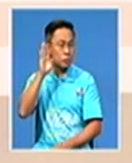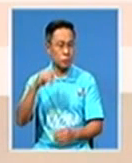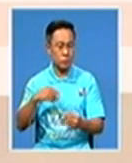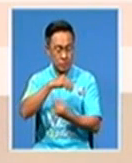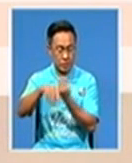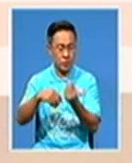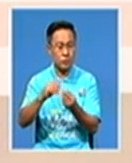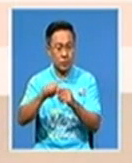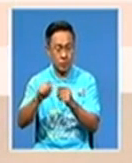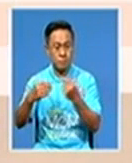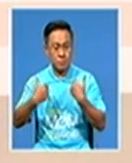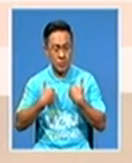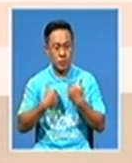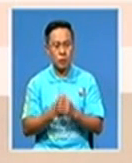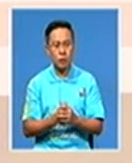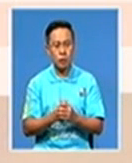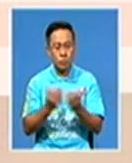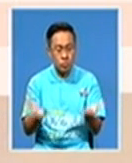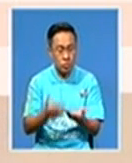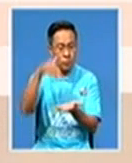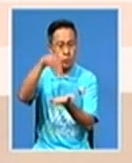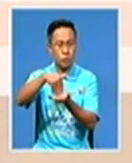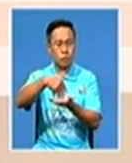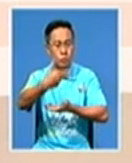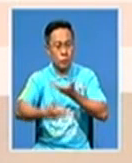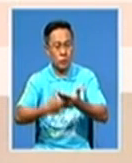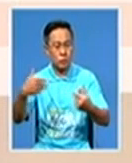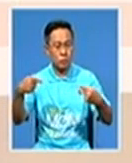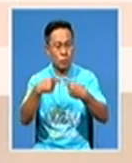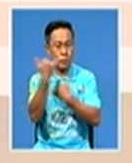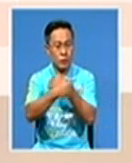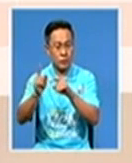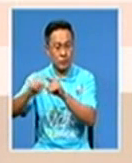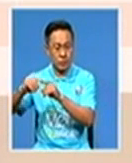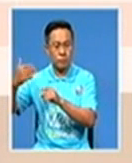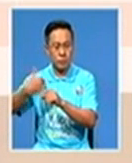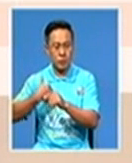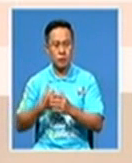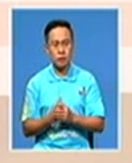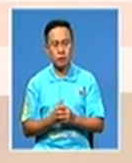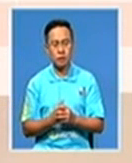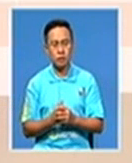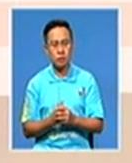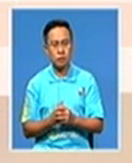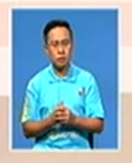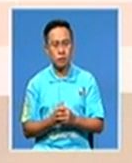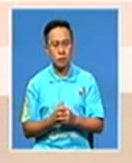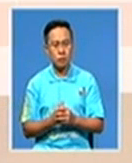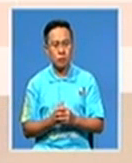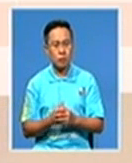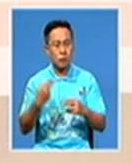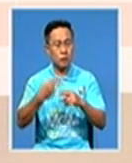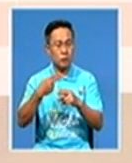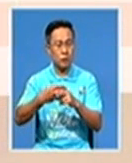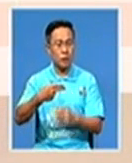หมวดเรื่องส่งเสริมศูนย์การธุรกิจระหว่างประเทศนะครับศูนย์กลางตั้งเรียกว่าเ